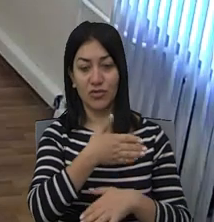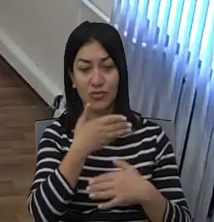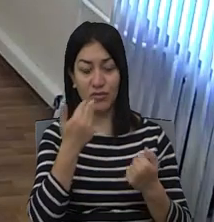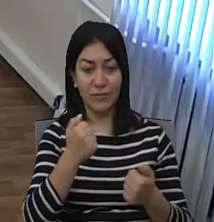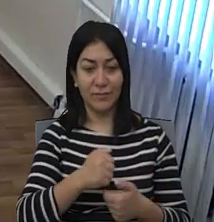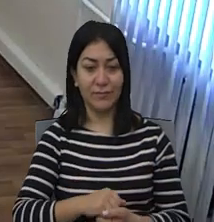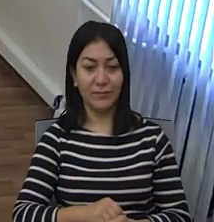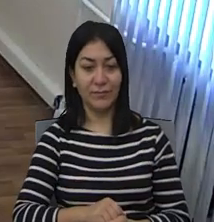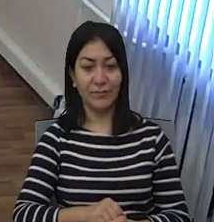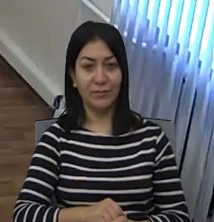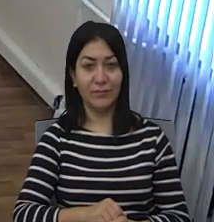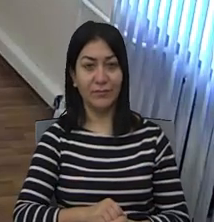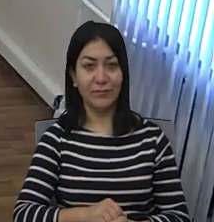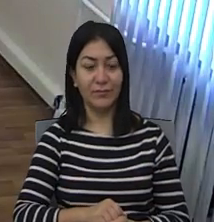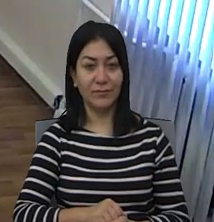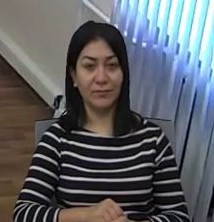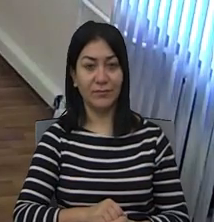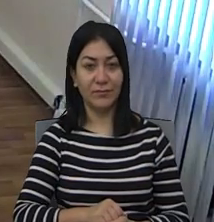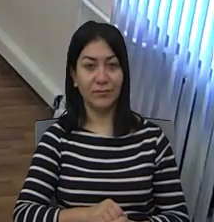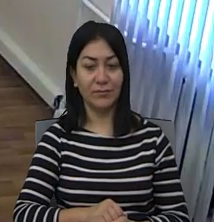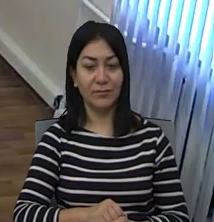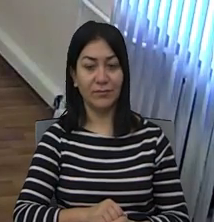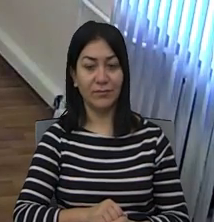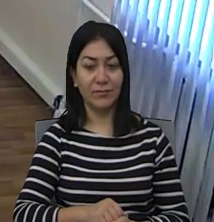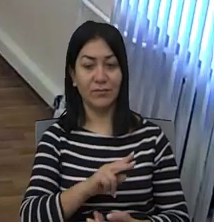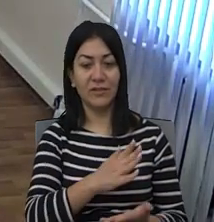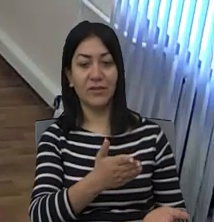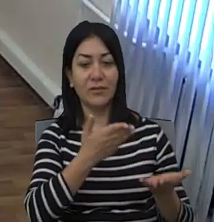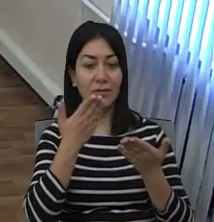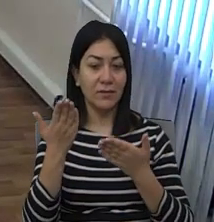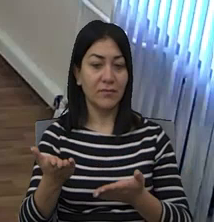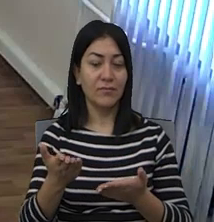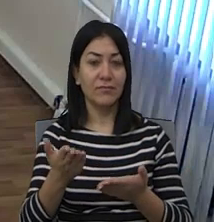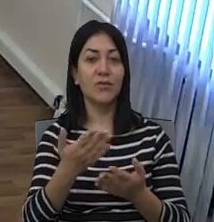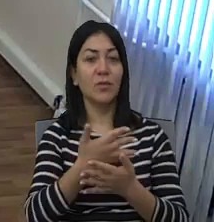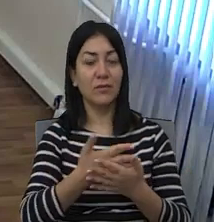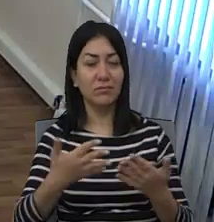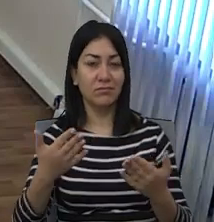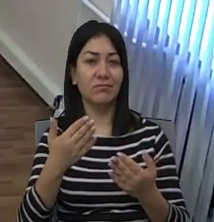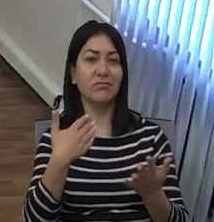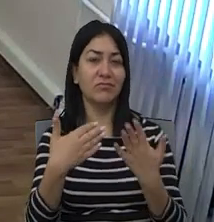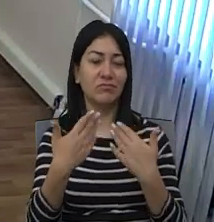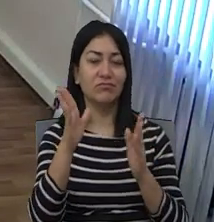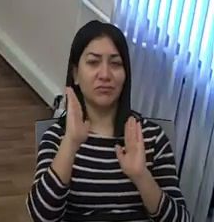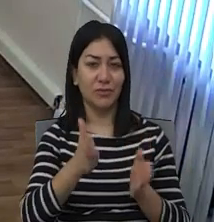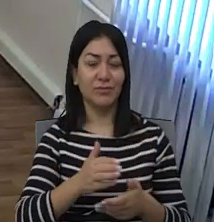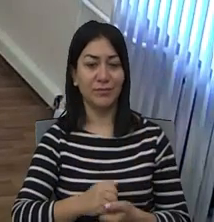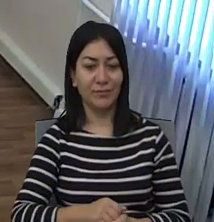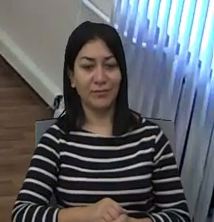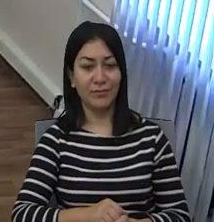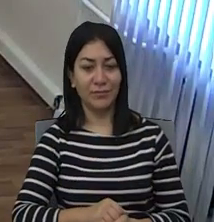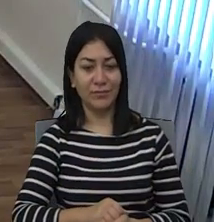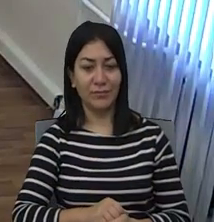have a direct conversation. Ընդհանրապես սիրով հրավիրում եմ հյուրասիրությանը, որտեղ անմիջական շփվել կշփվենք արդեն։ Thank you.